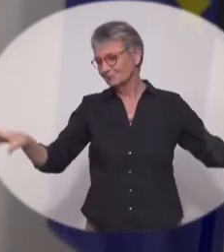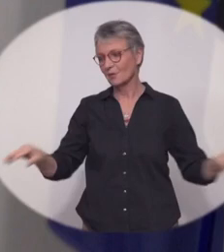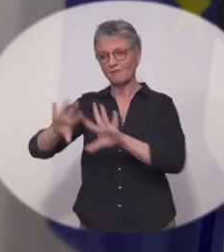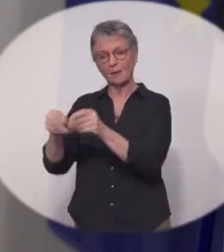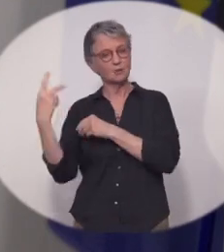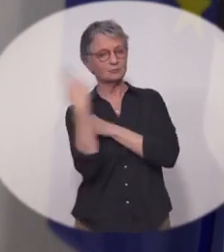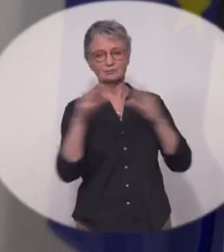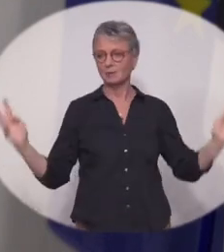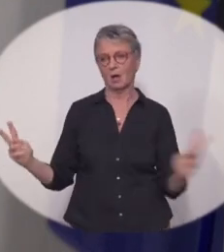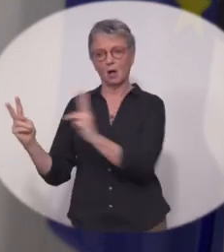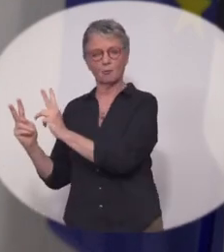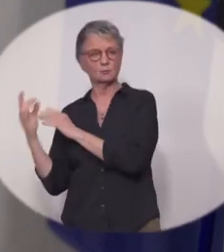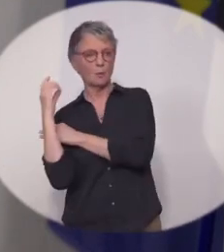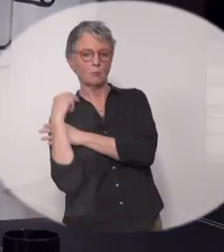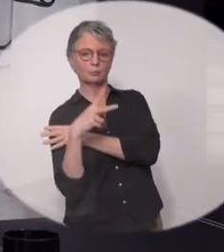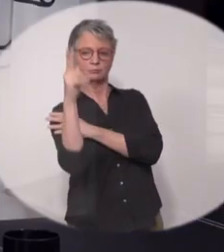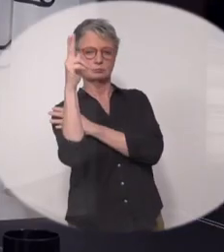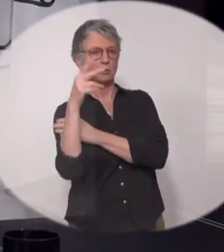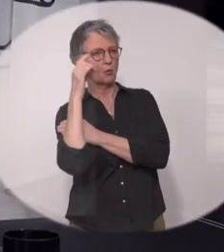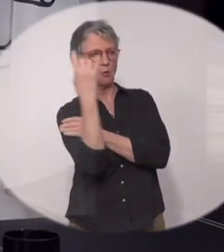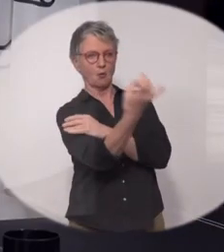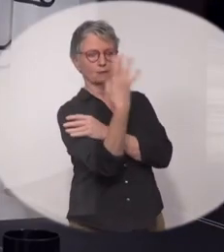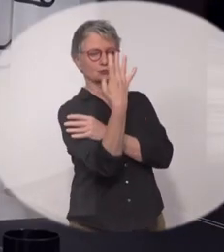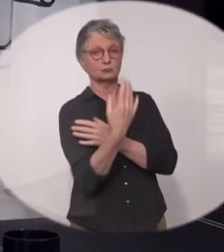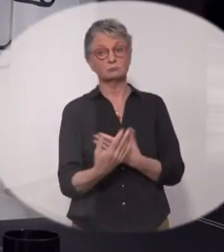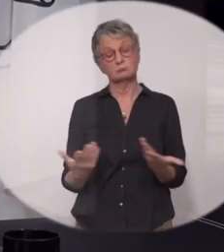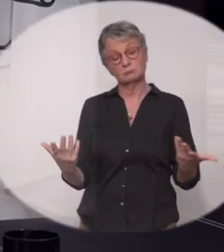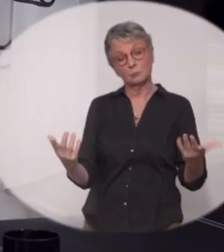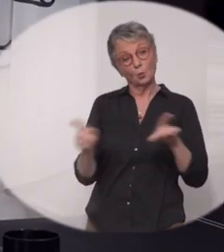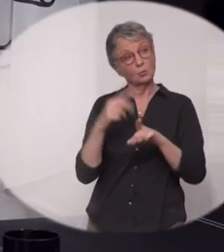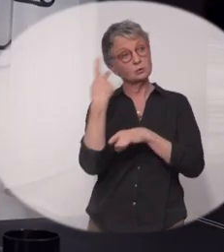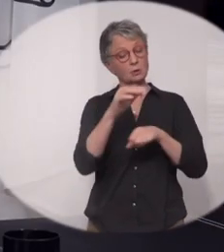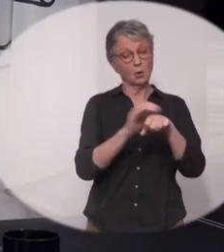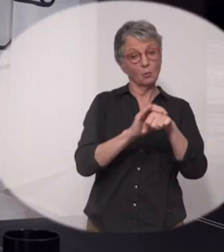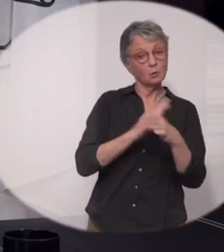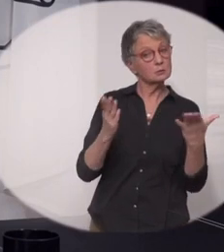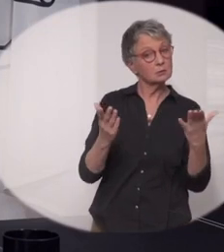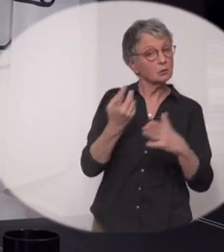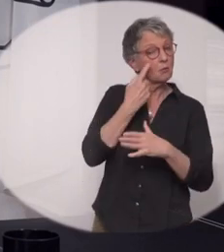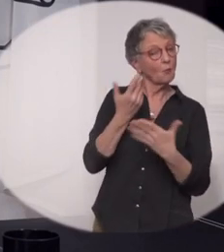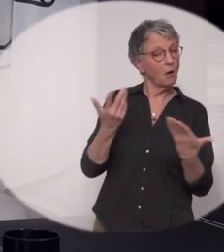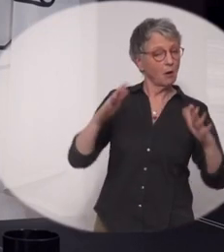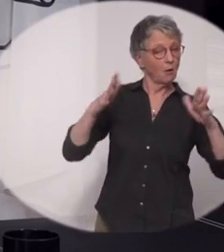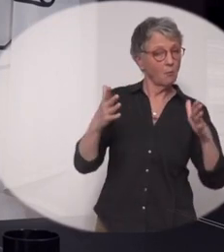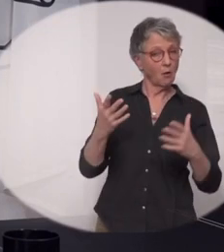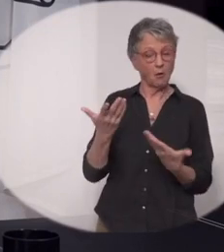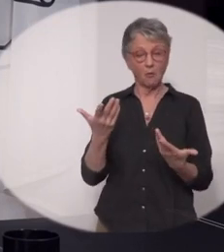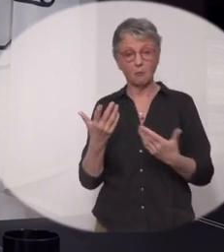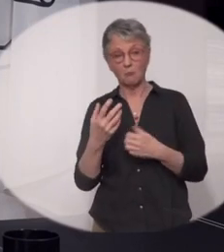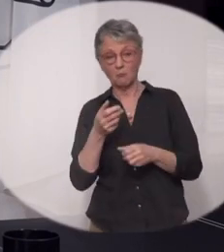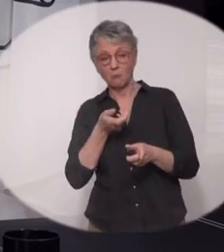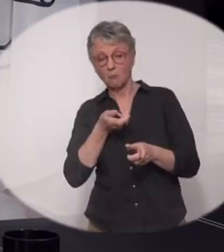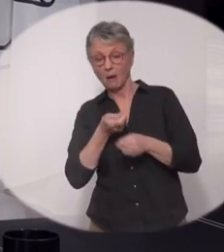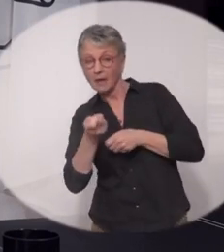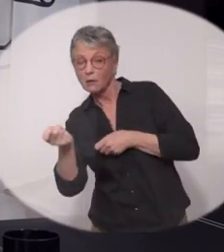là encore unanime de l'assemblée de corse une politique qui se décline à travers les attaques frontales ou insidieuse